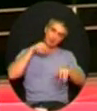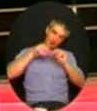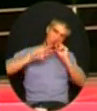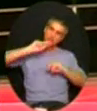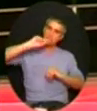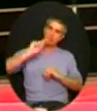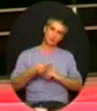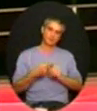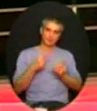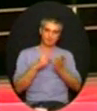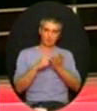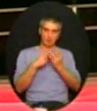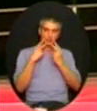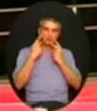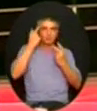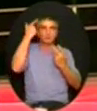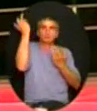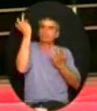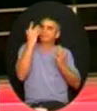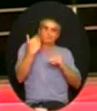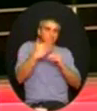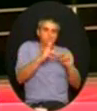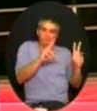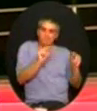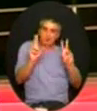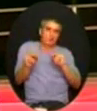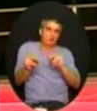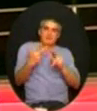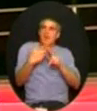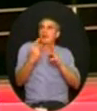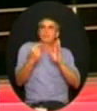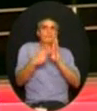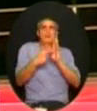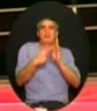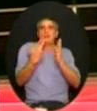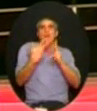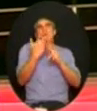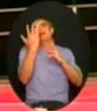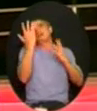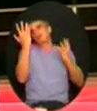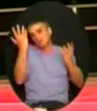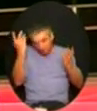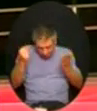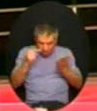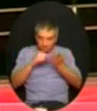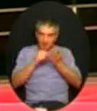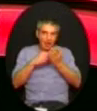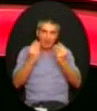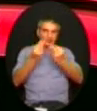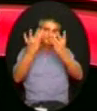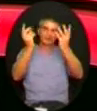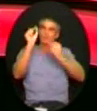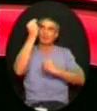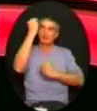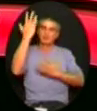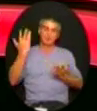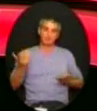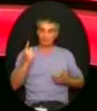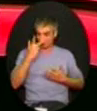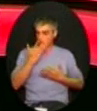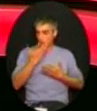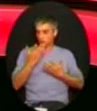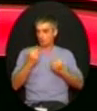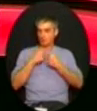מערכת בחירות שיכול שהתוצאות שלה היו בסך הכל די דומות רק בגלל, בגלל דברים פעוטים שכאלה, ויש